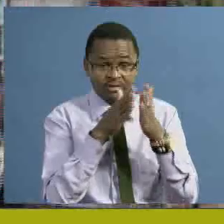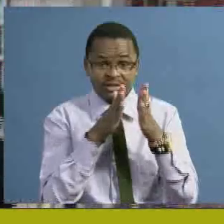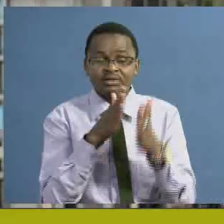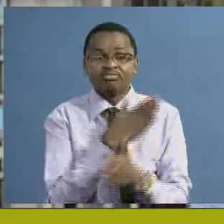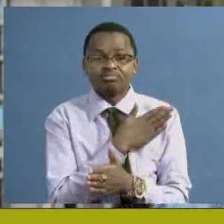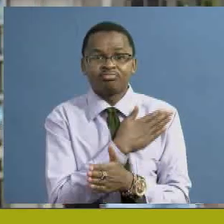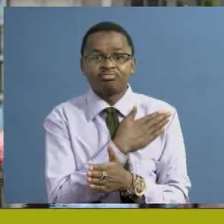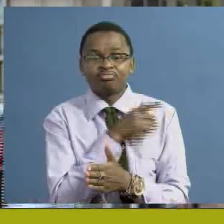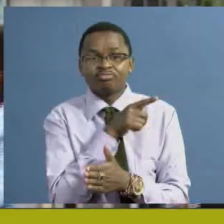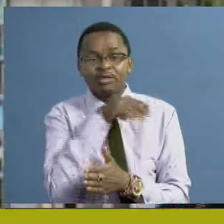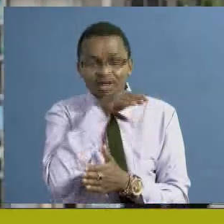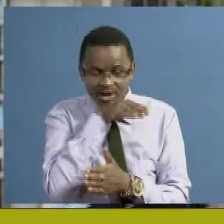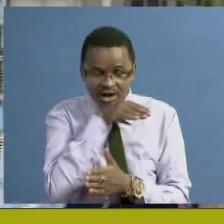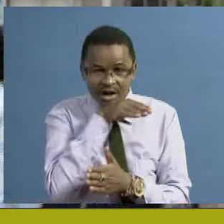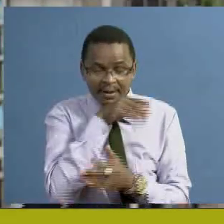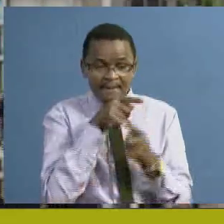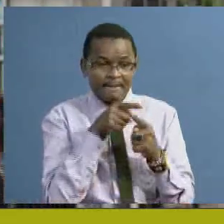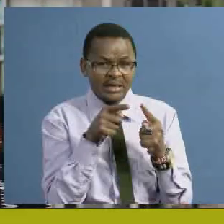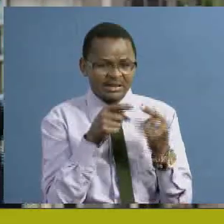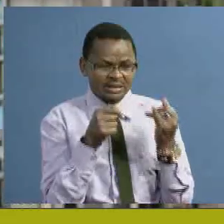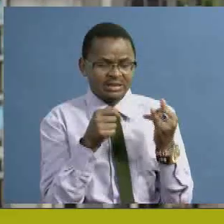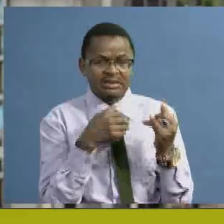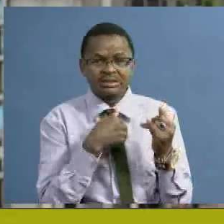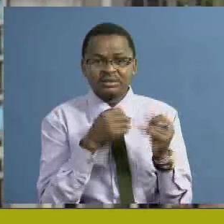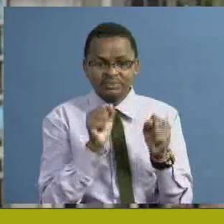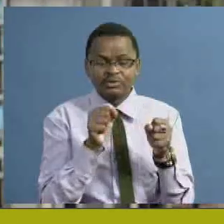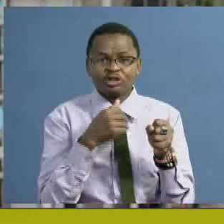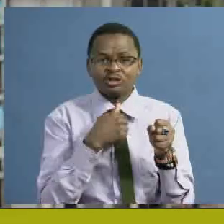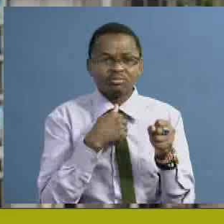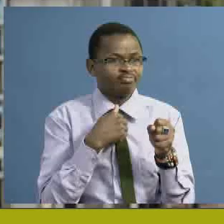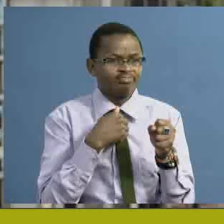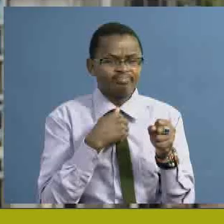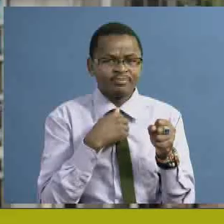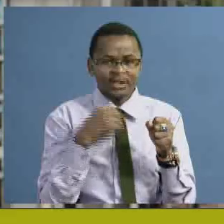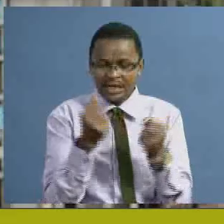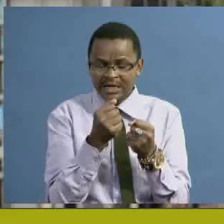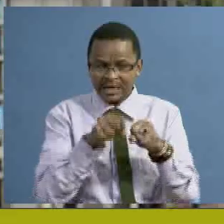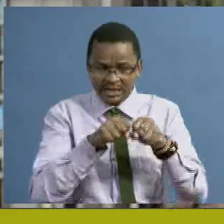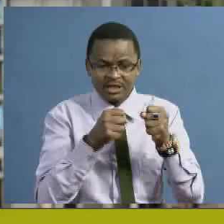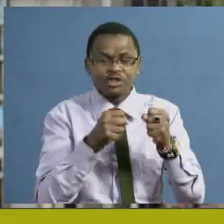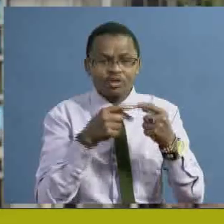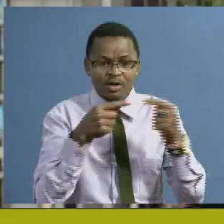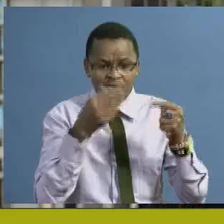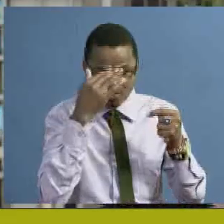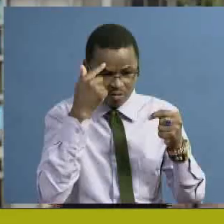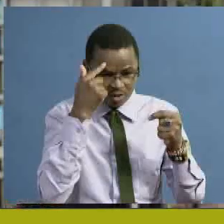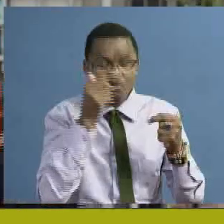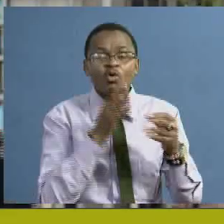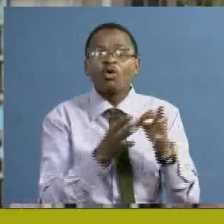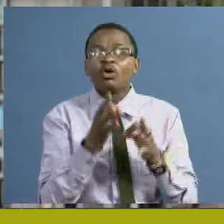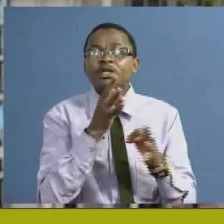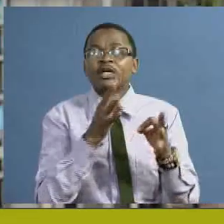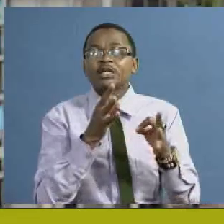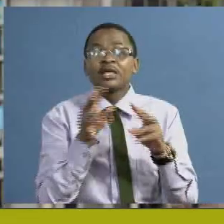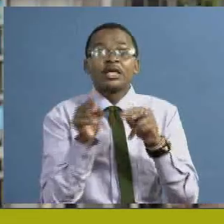upinzani nchini Raila Odinga. Hata hivyo, hatua hii huenda ikalemaza juhudi za upinzani katika kupigania haki za mwananchi